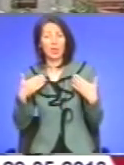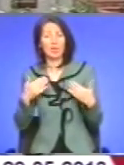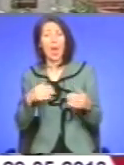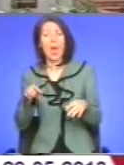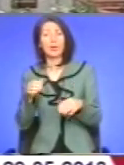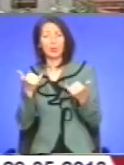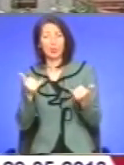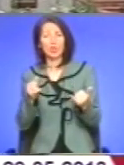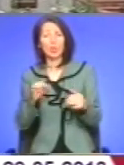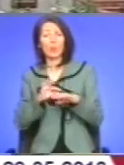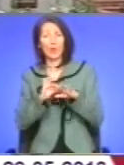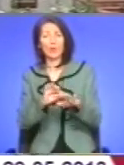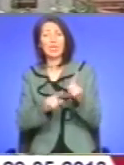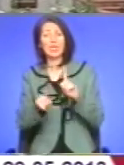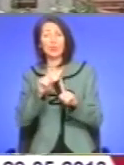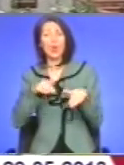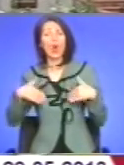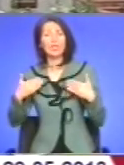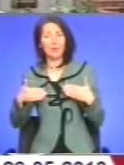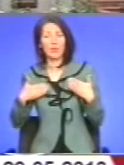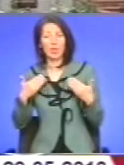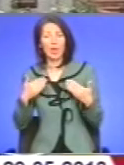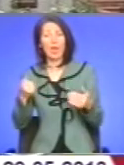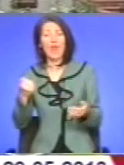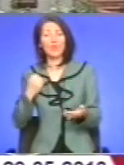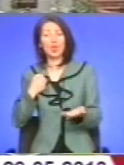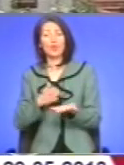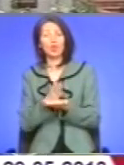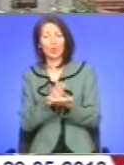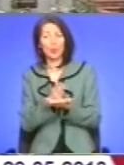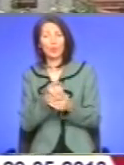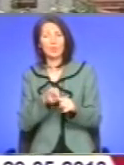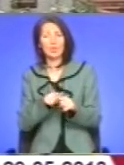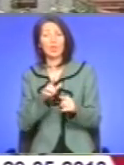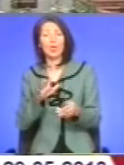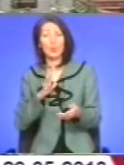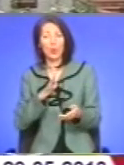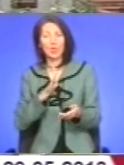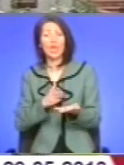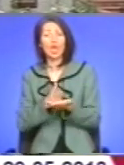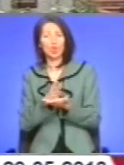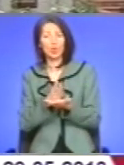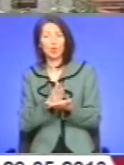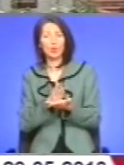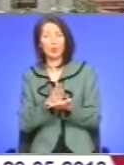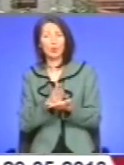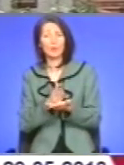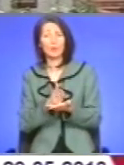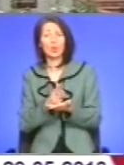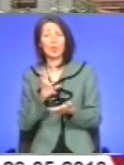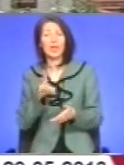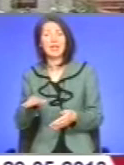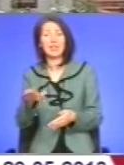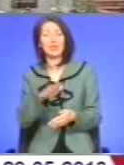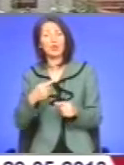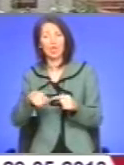з привітанням військовослужбовців, які приходили службу на території